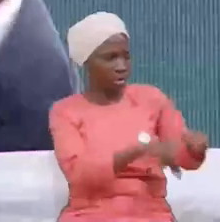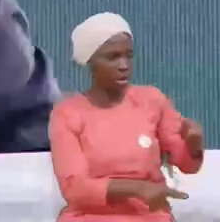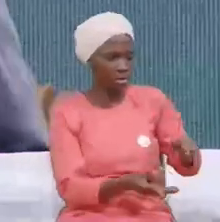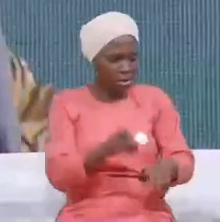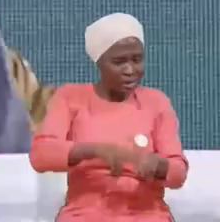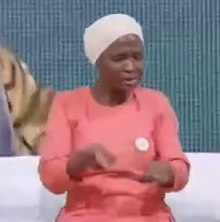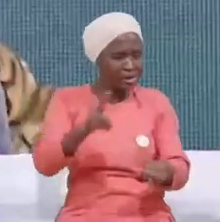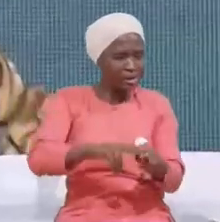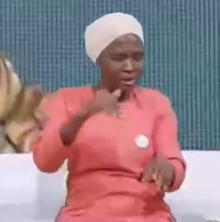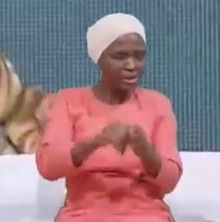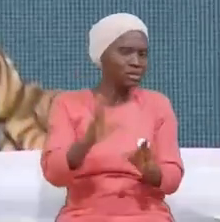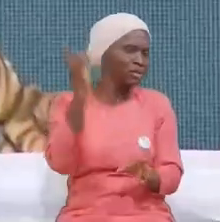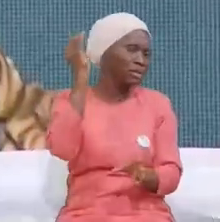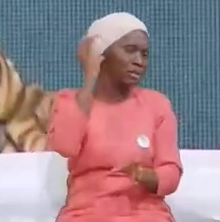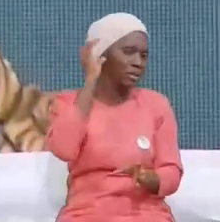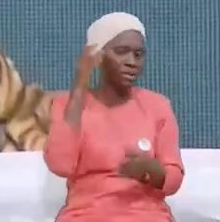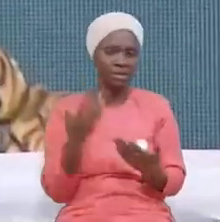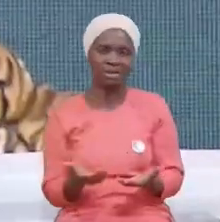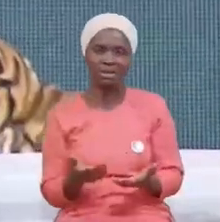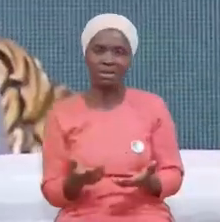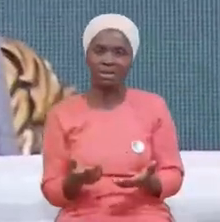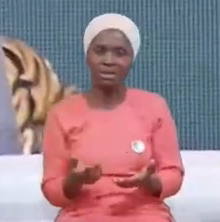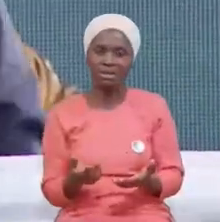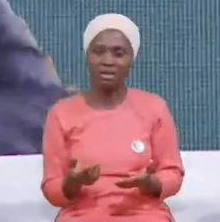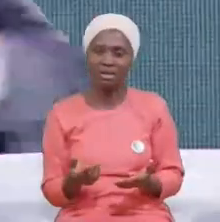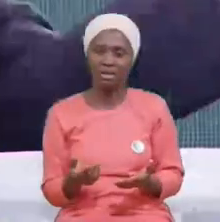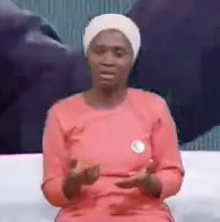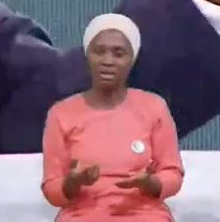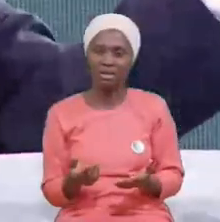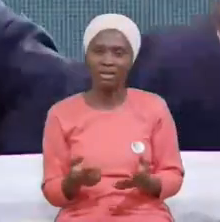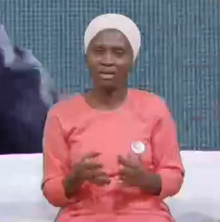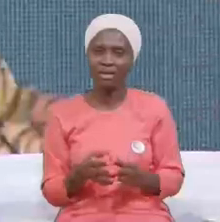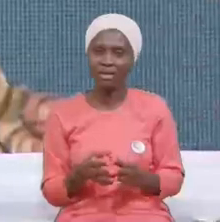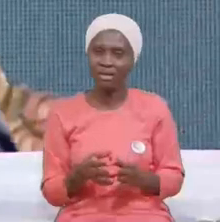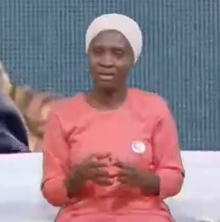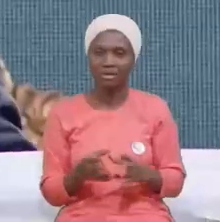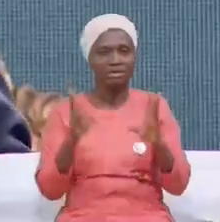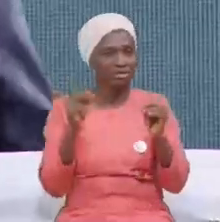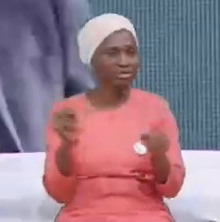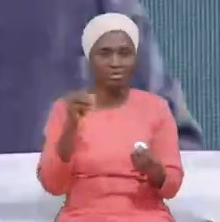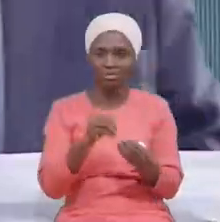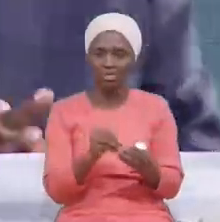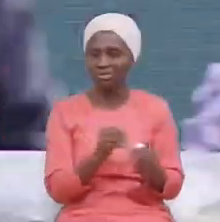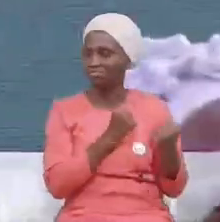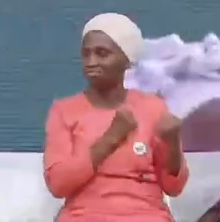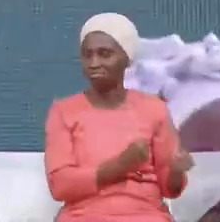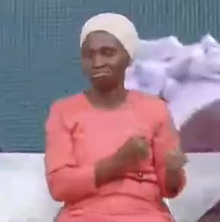Quand tu ne peux pas, se multiplie dans tes oreilles, plus de courage.